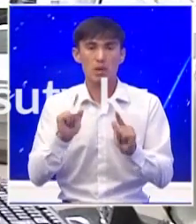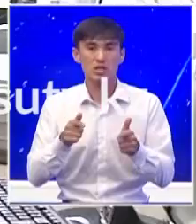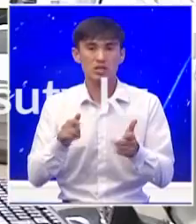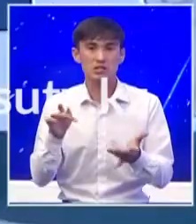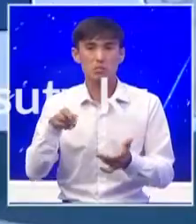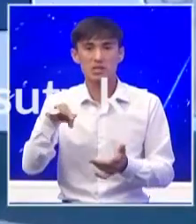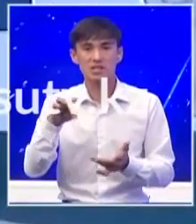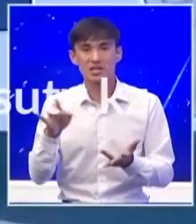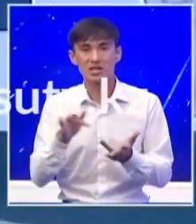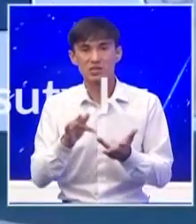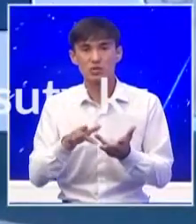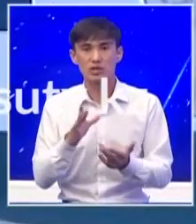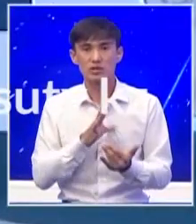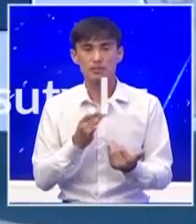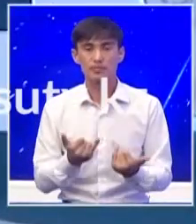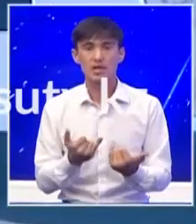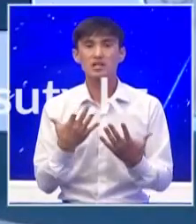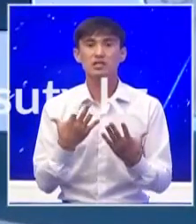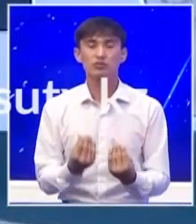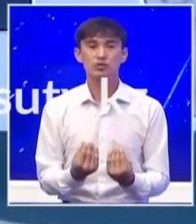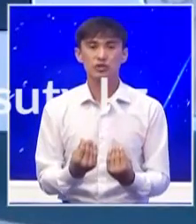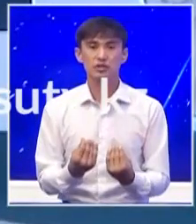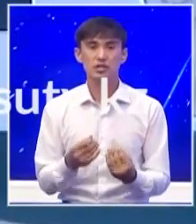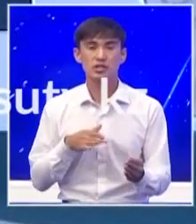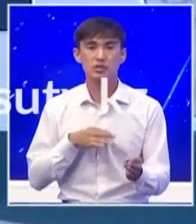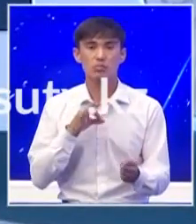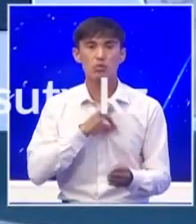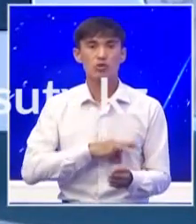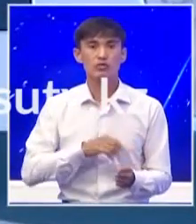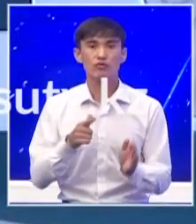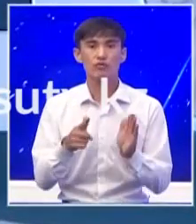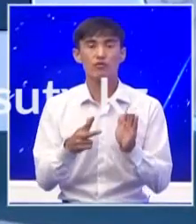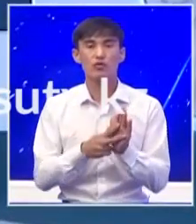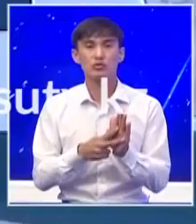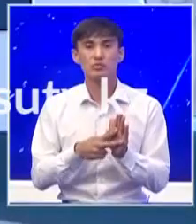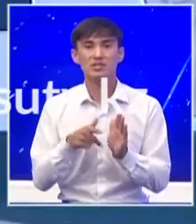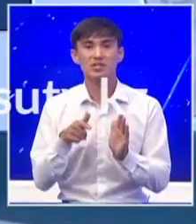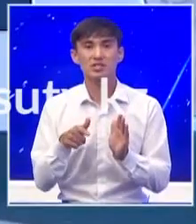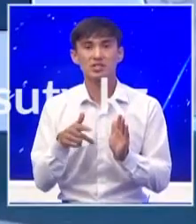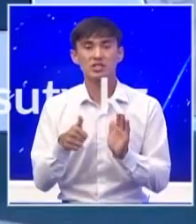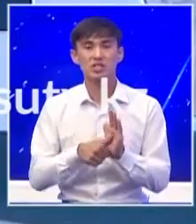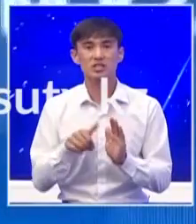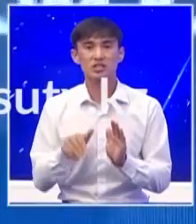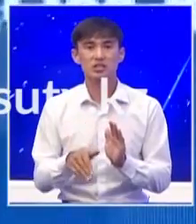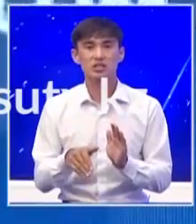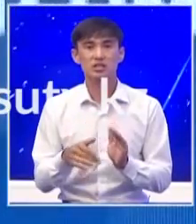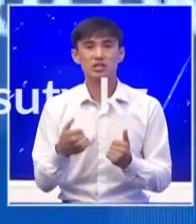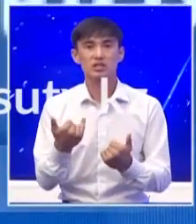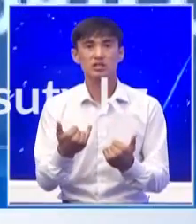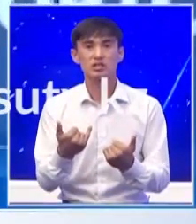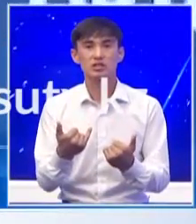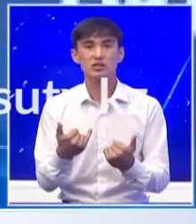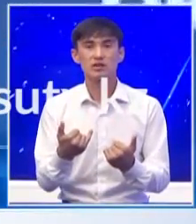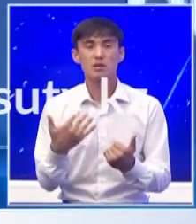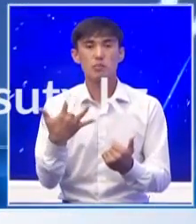ПЦР-результатом. Так, на сегодняшний день использовано 8,6 миллионов доз вакцины. Из них первым компонентом привито 5